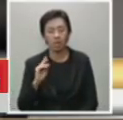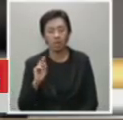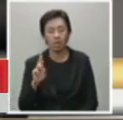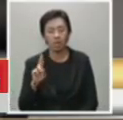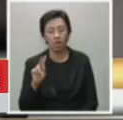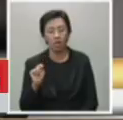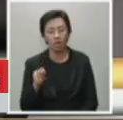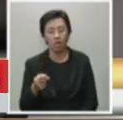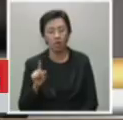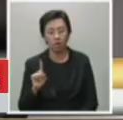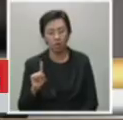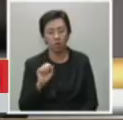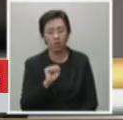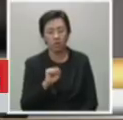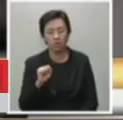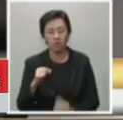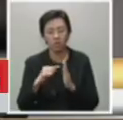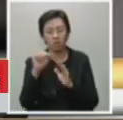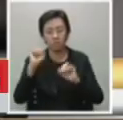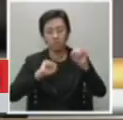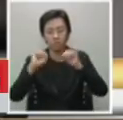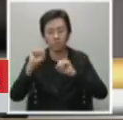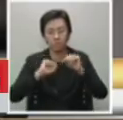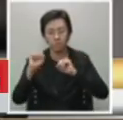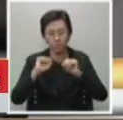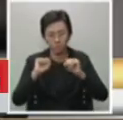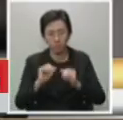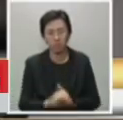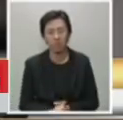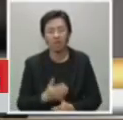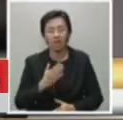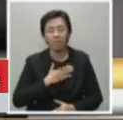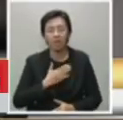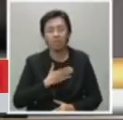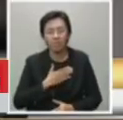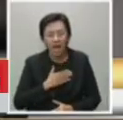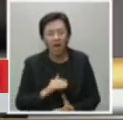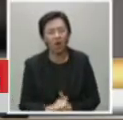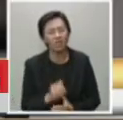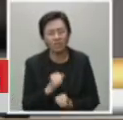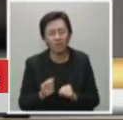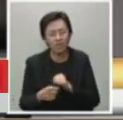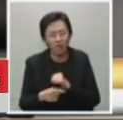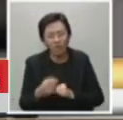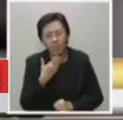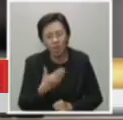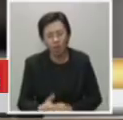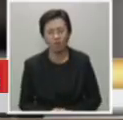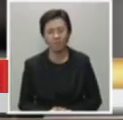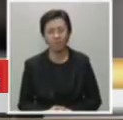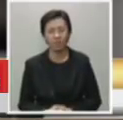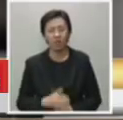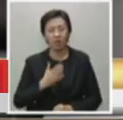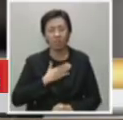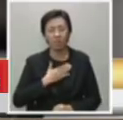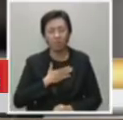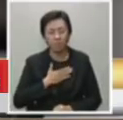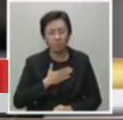นราษฎรจังหวัดนครสวรรค์ที่เอาหลังสู้ฟ้าหน้าสู้ดินมาตลอดไม่ใช่เป็นผู้